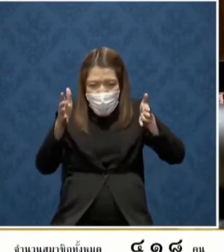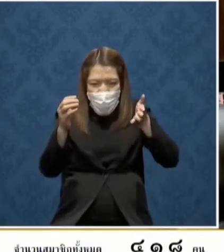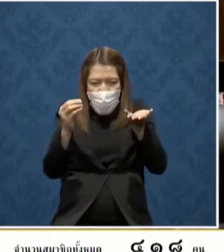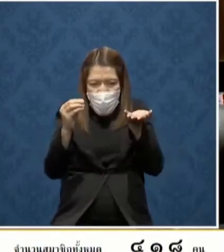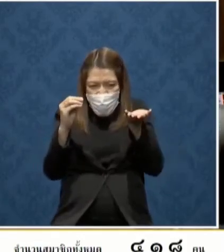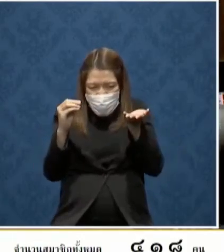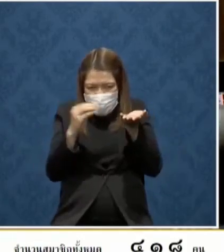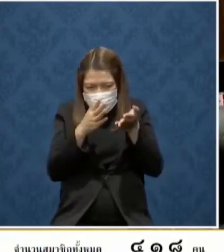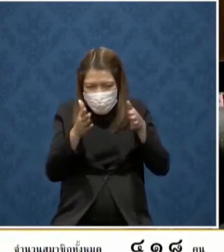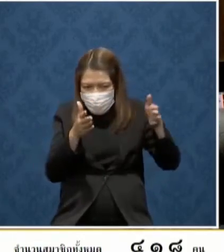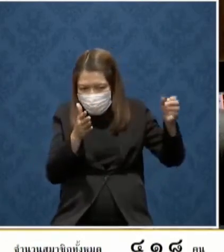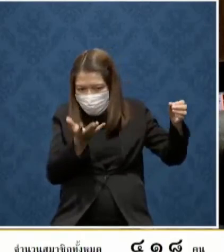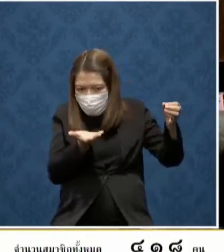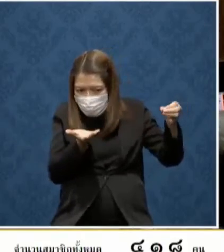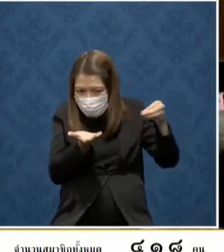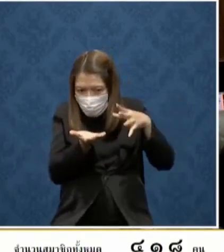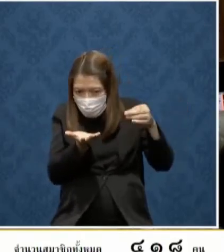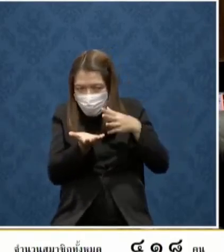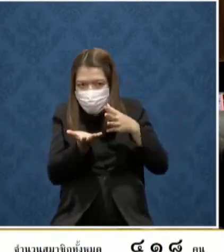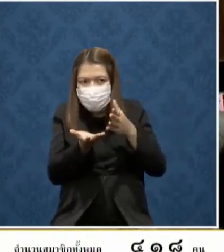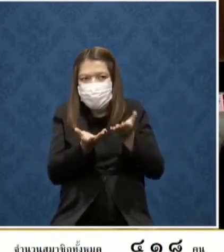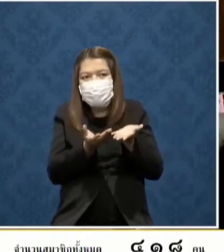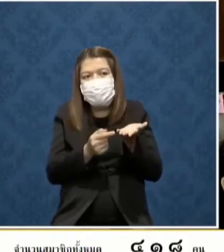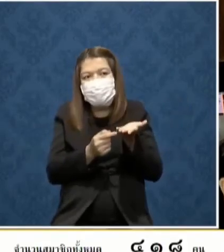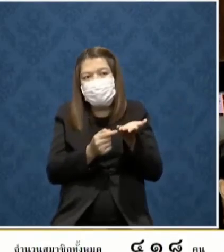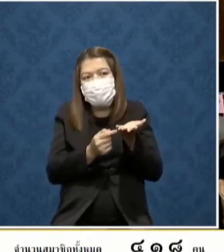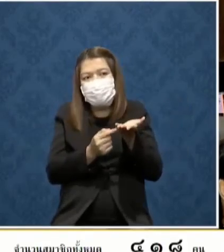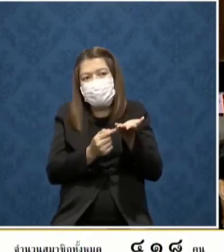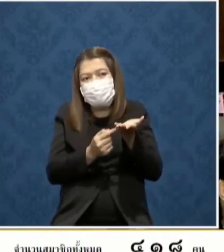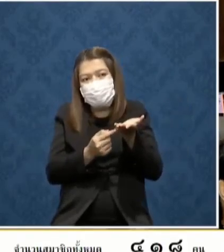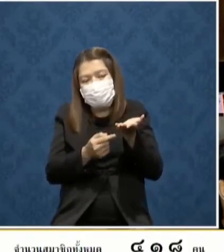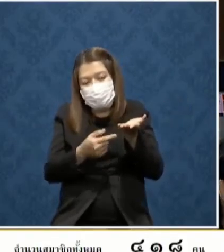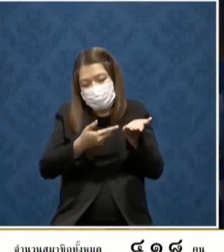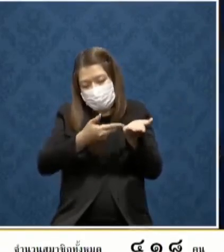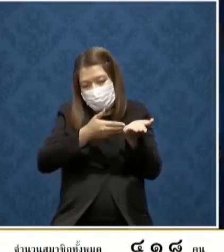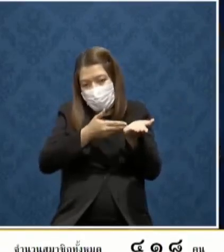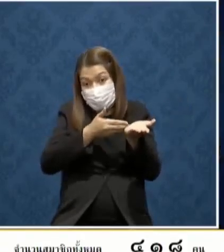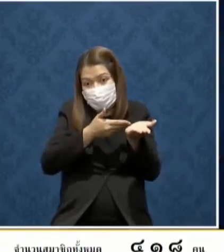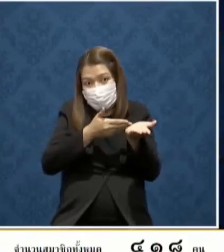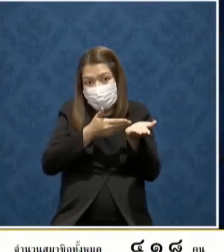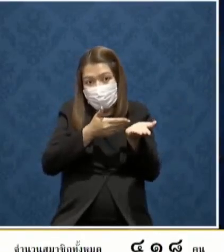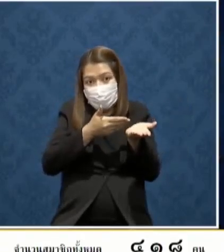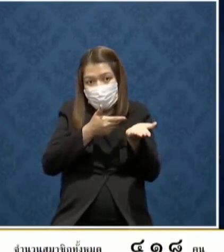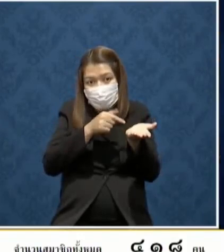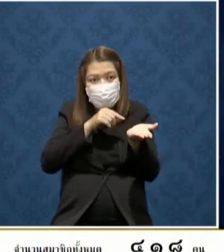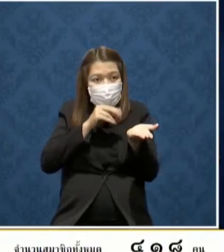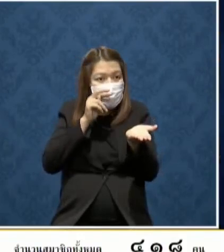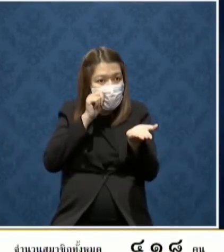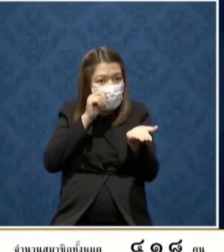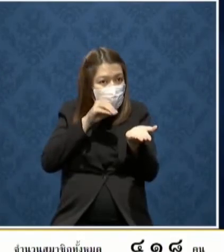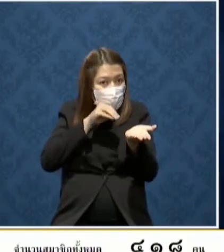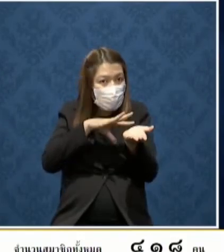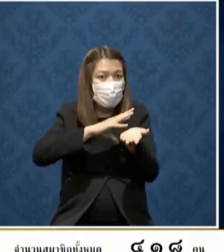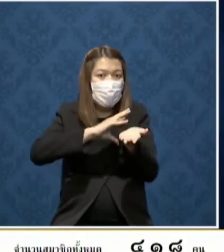ี่จะถรุได้มจะเหือทางเดียวคร ทน้เข้าได้คืเข้าทางท้ายเหลือครับเท่าทส่ทเขาเรีกว่า